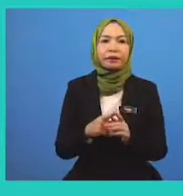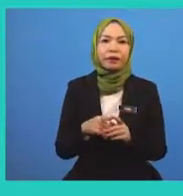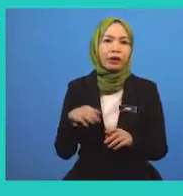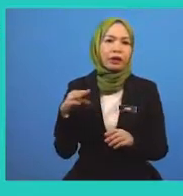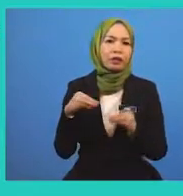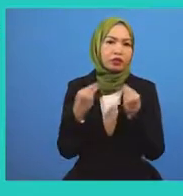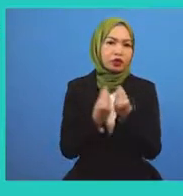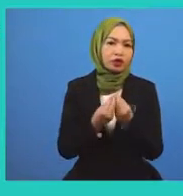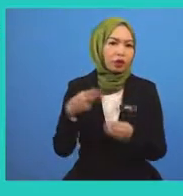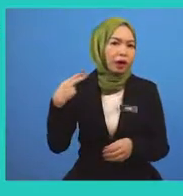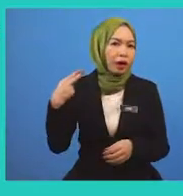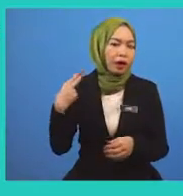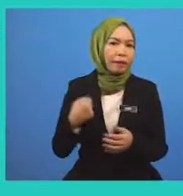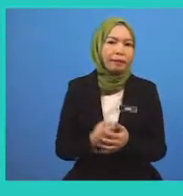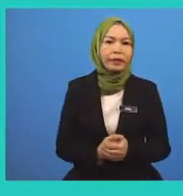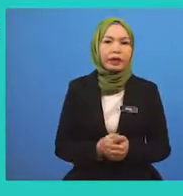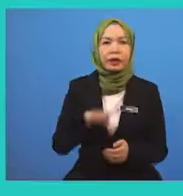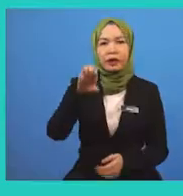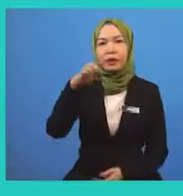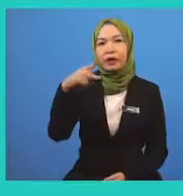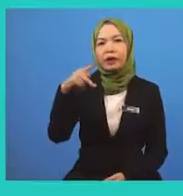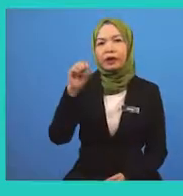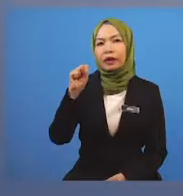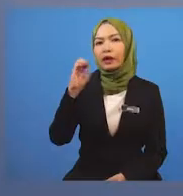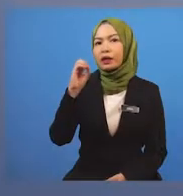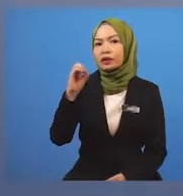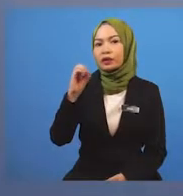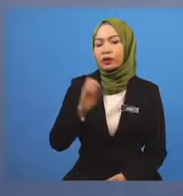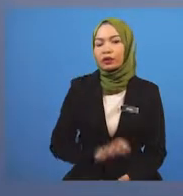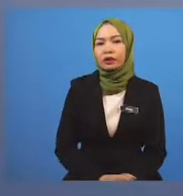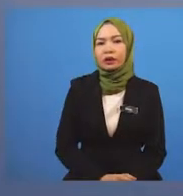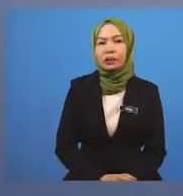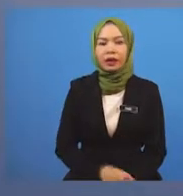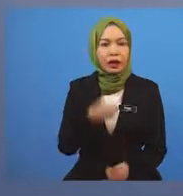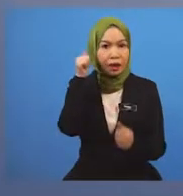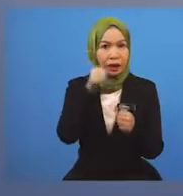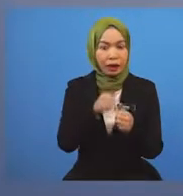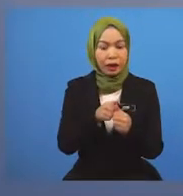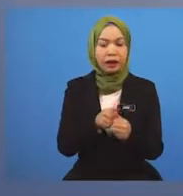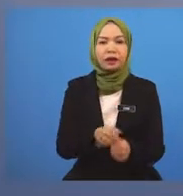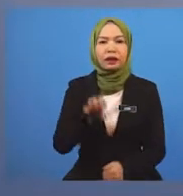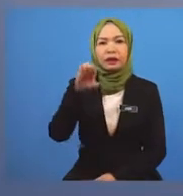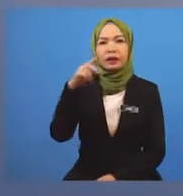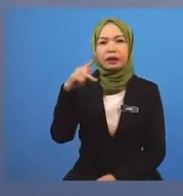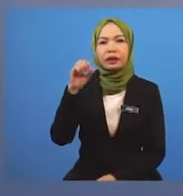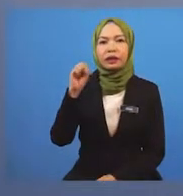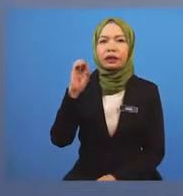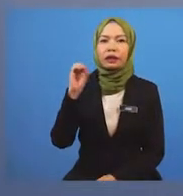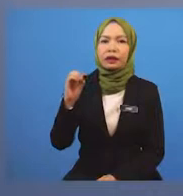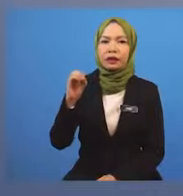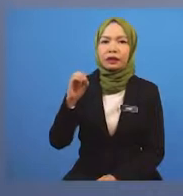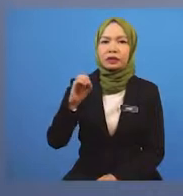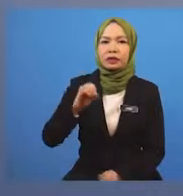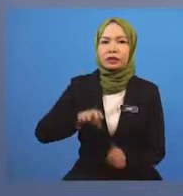eksotermik. Murid-murid boleh rujuk pada skrin. Ingat ya murid-murid, ekso nilai habanya